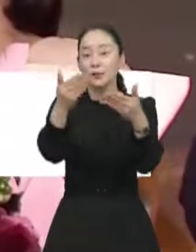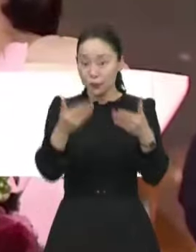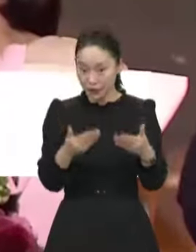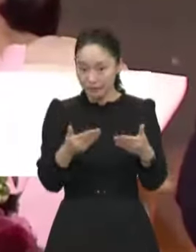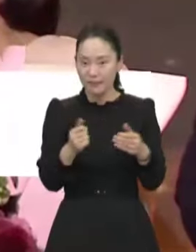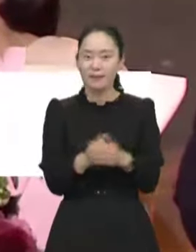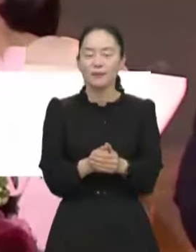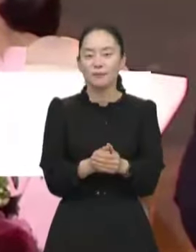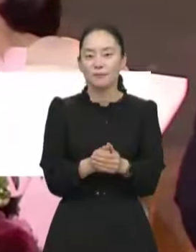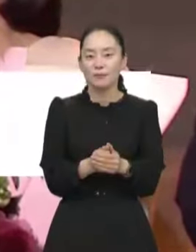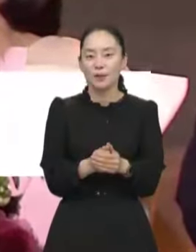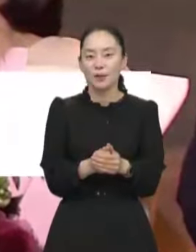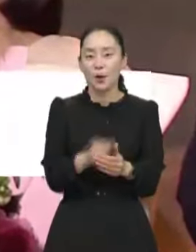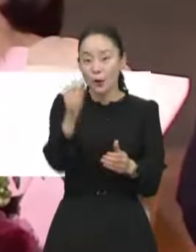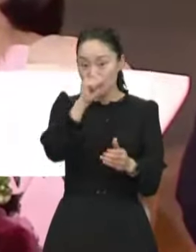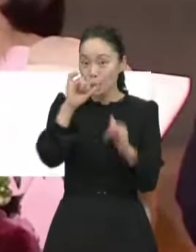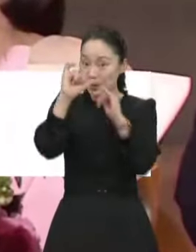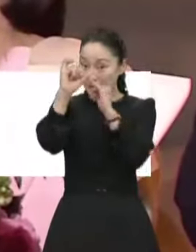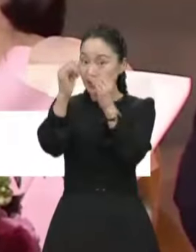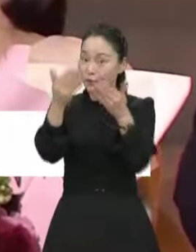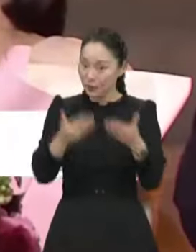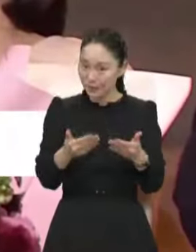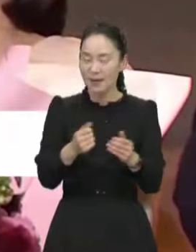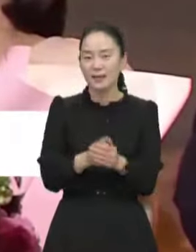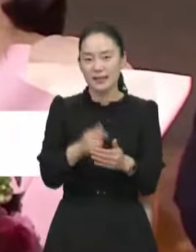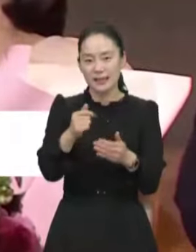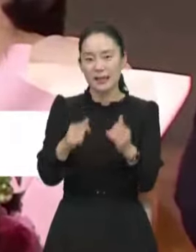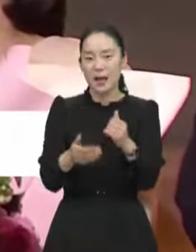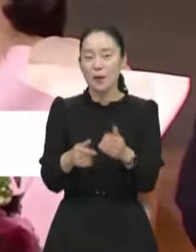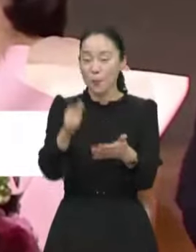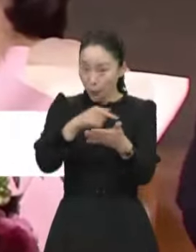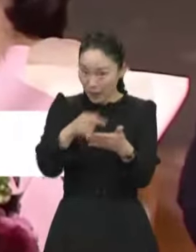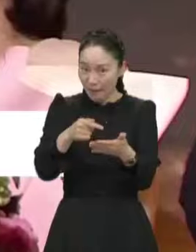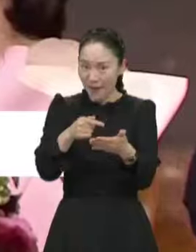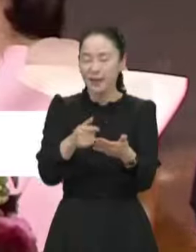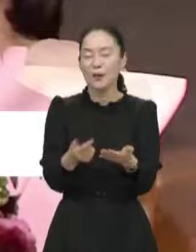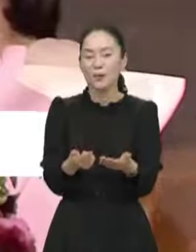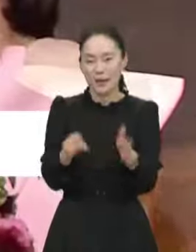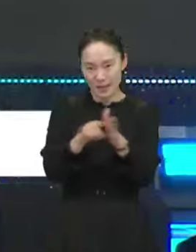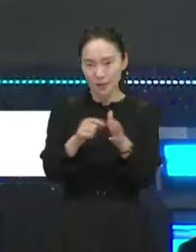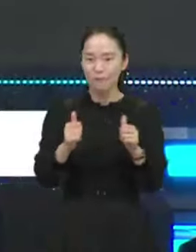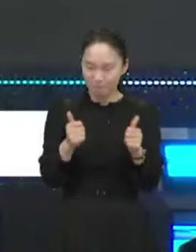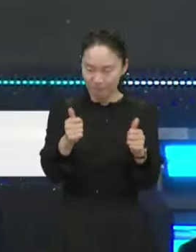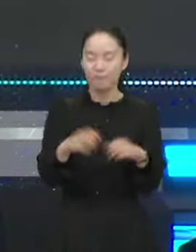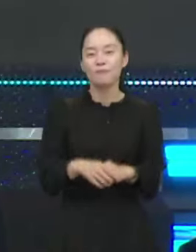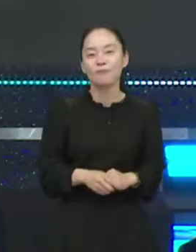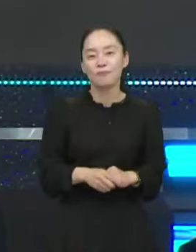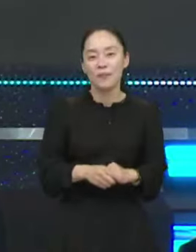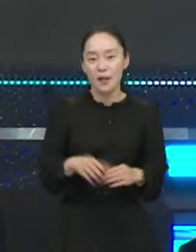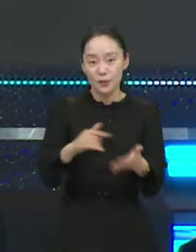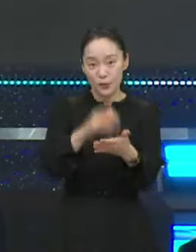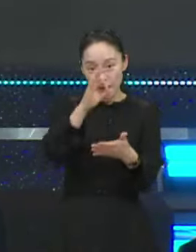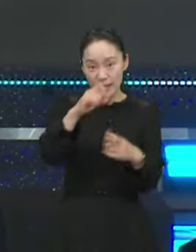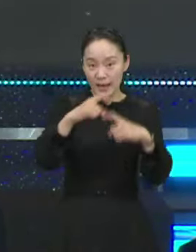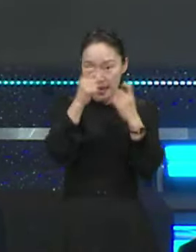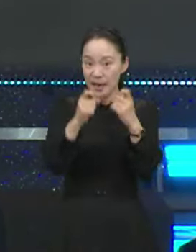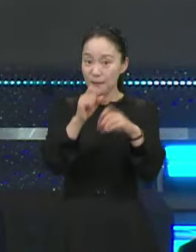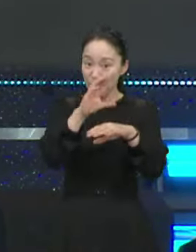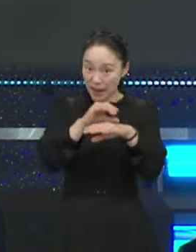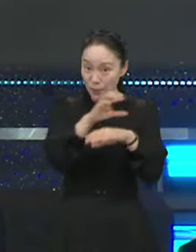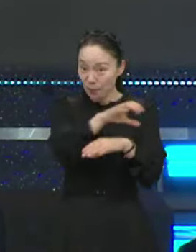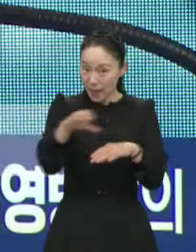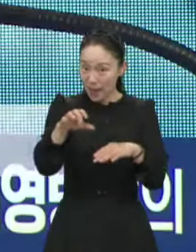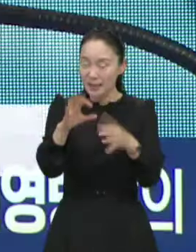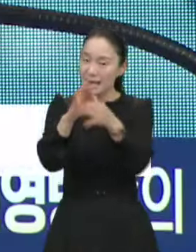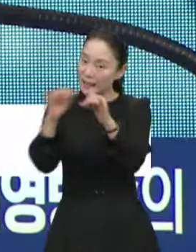주신만큼이 그리고 좋은 상을 주신만큼 그 뜻에 보답하기 위해 올 항에도 열심히 달리겠습니다 개 민방 대표를 비롯한